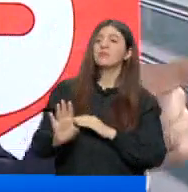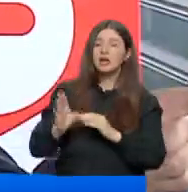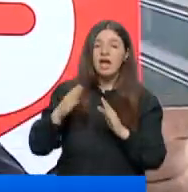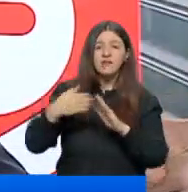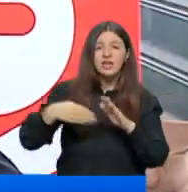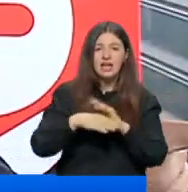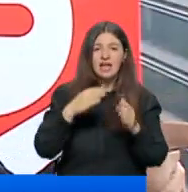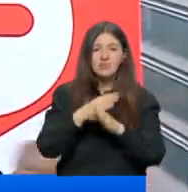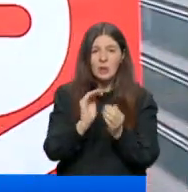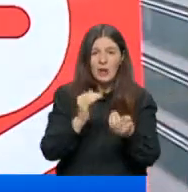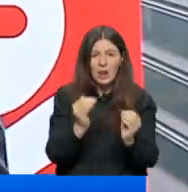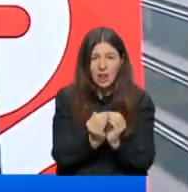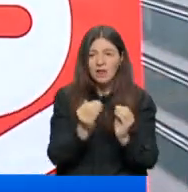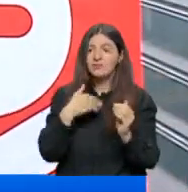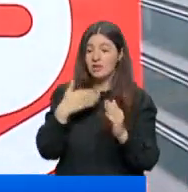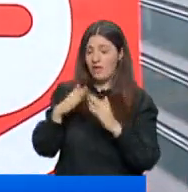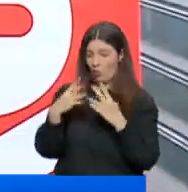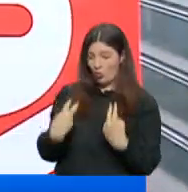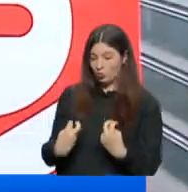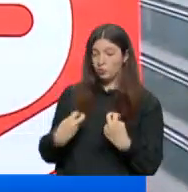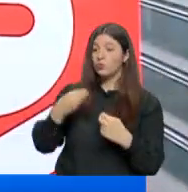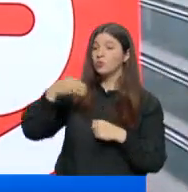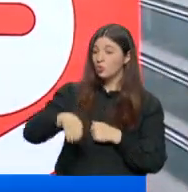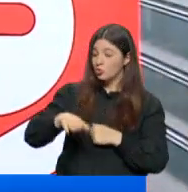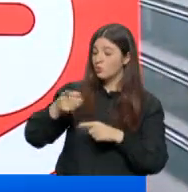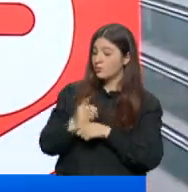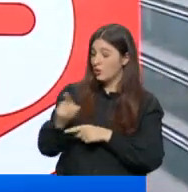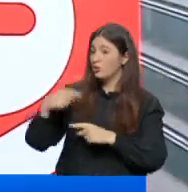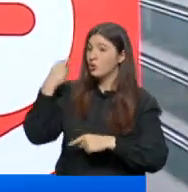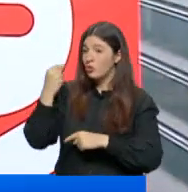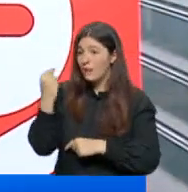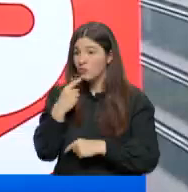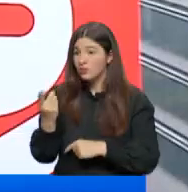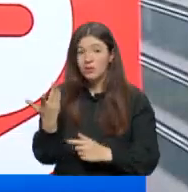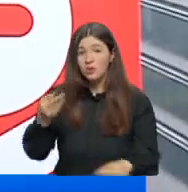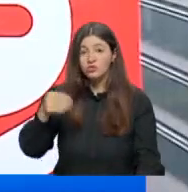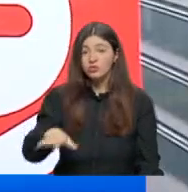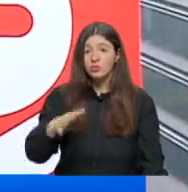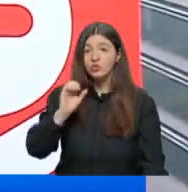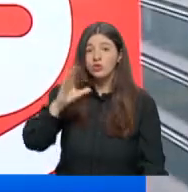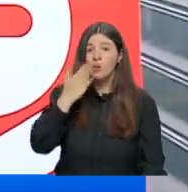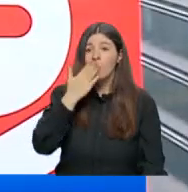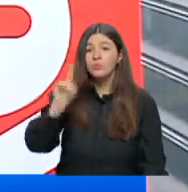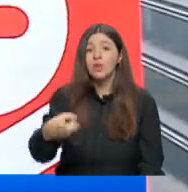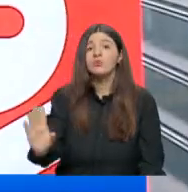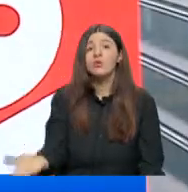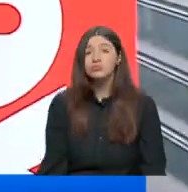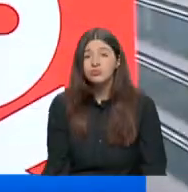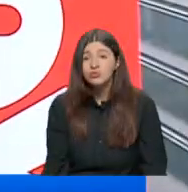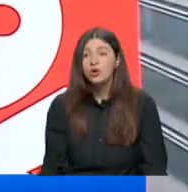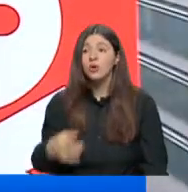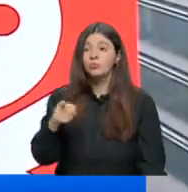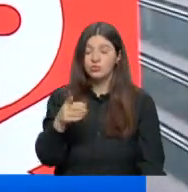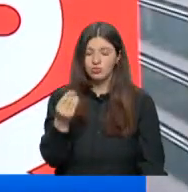giren ekmek küçülüyor bakın. Biz evimizde oturup çoluğumuzu çocuğumuzu düşünelim diyoruz. Ama çocuğumuzu gönderecek okul bulamıyoruz. Bunlar